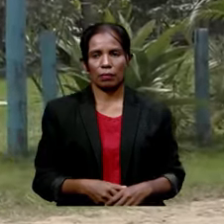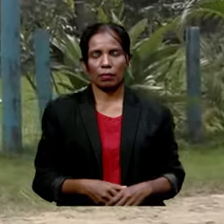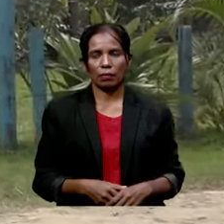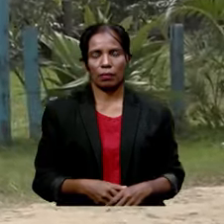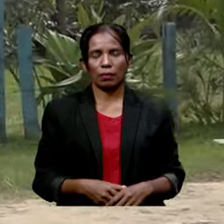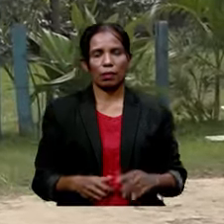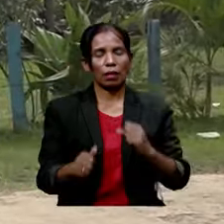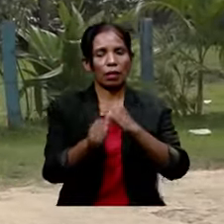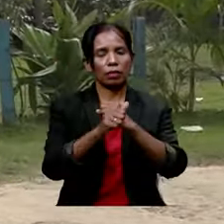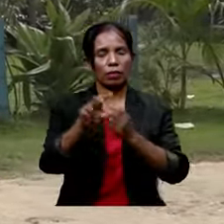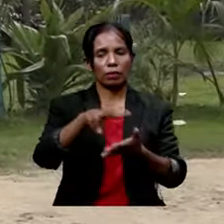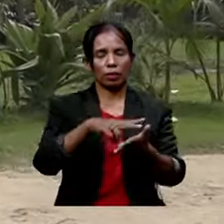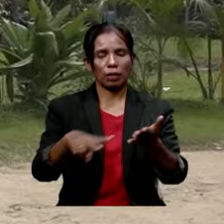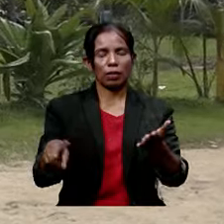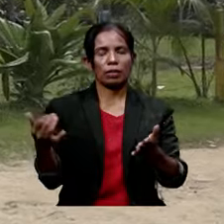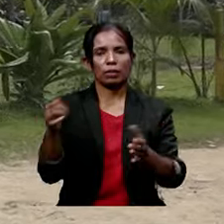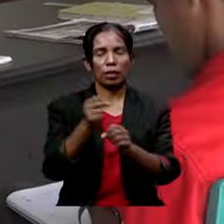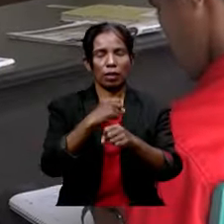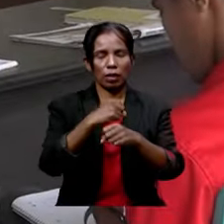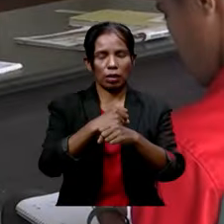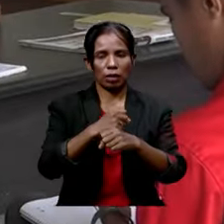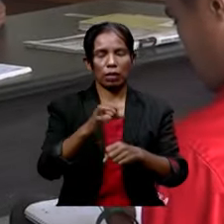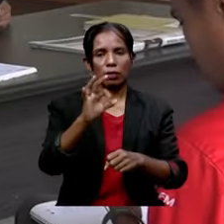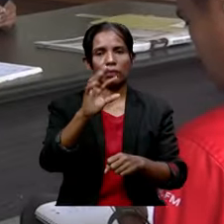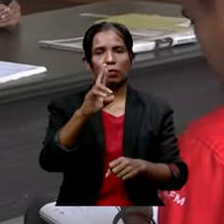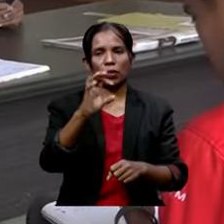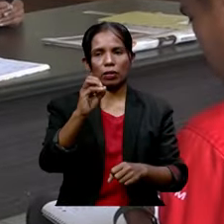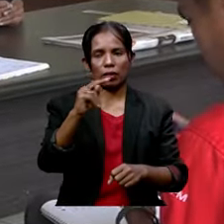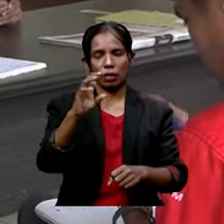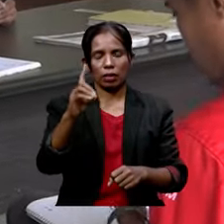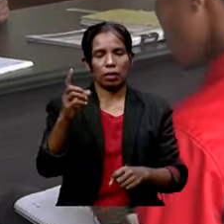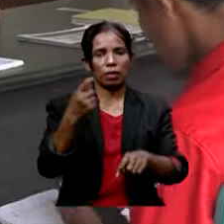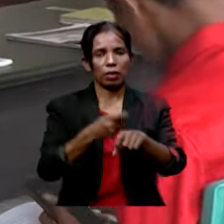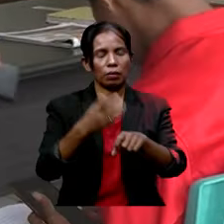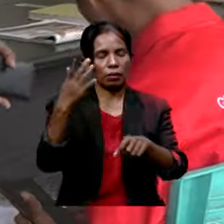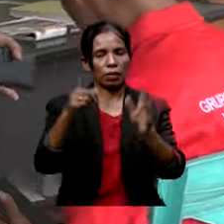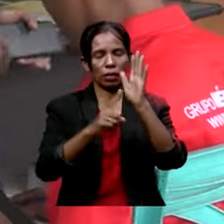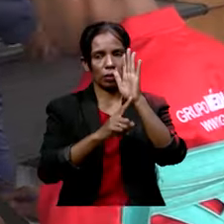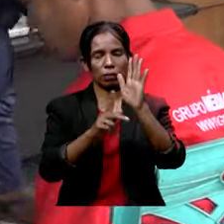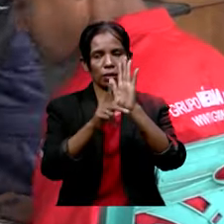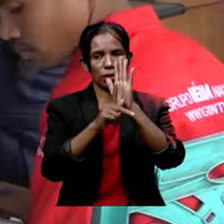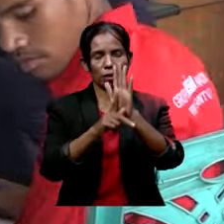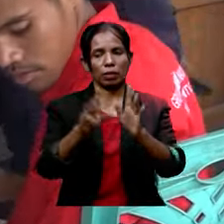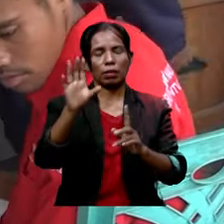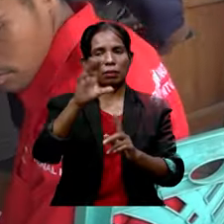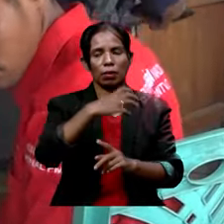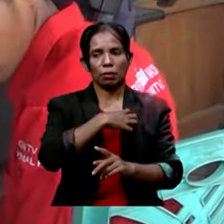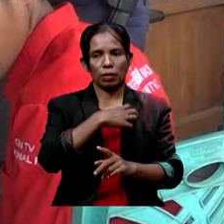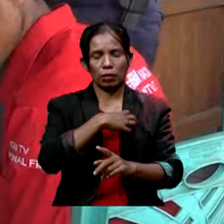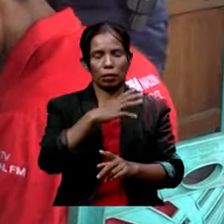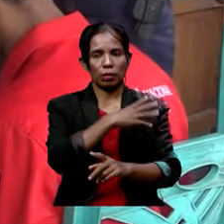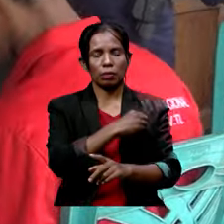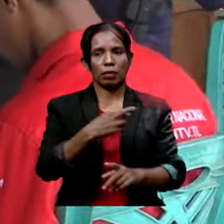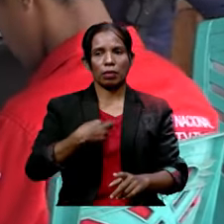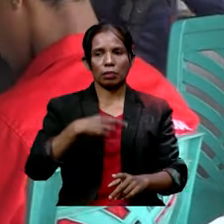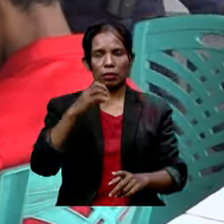Ação violência ne bezou mesira halo ba Florinda ne de Gracio e em momento ne ba hato queras queise ba polícia e a posto remissio o